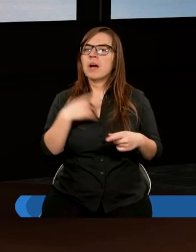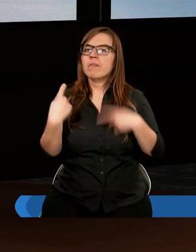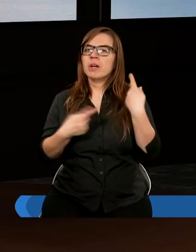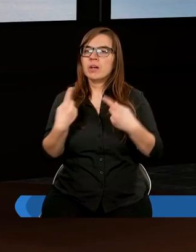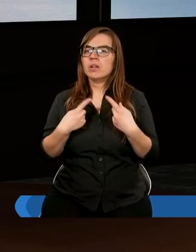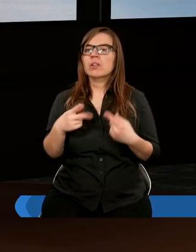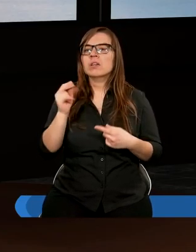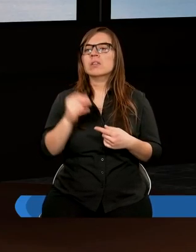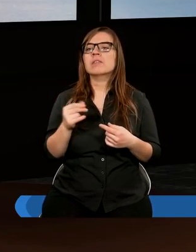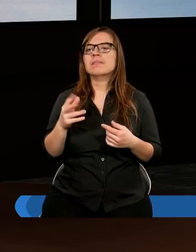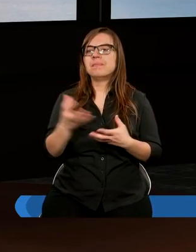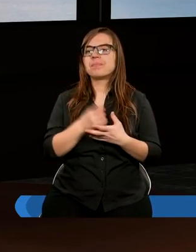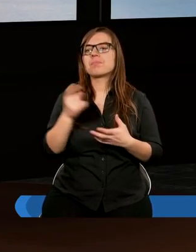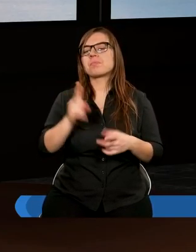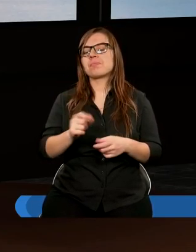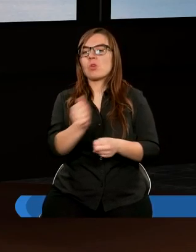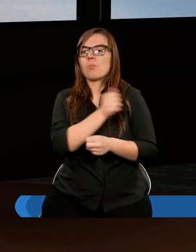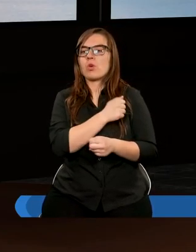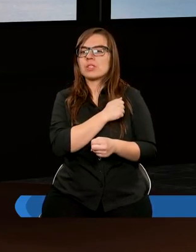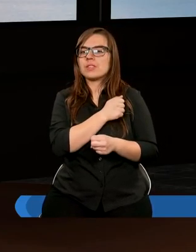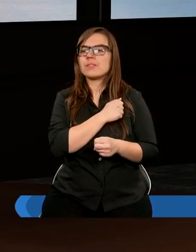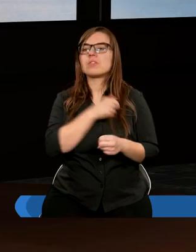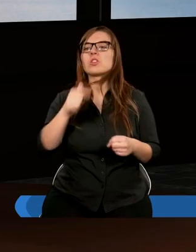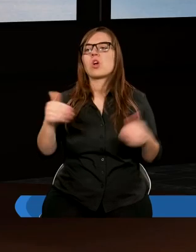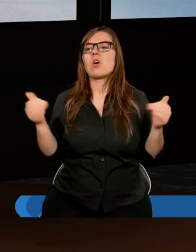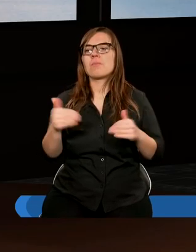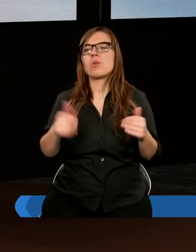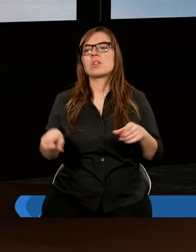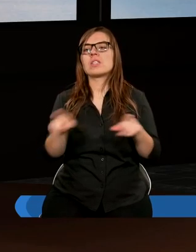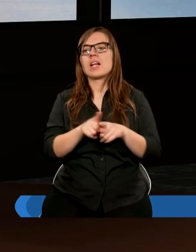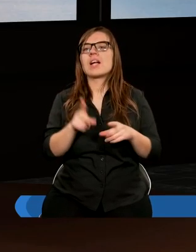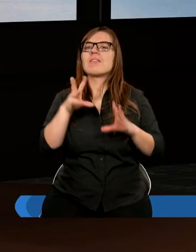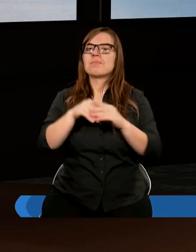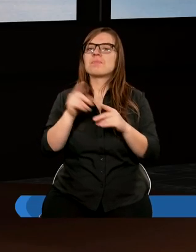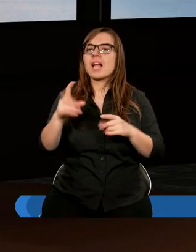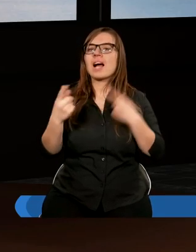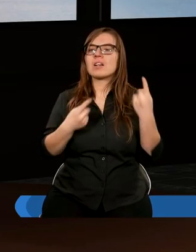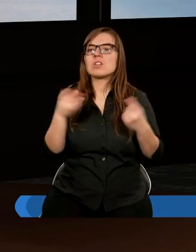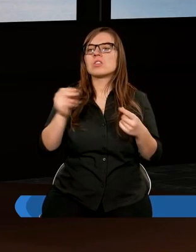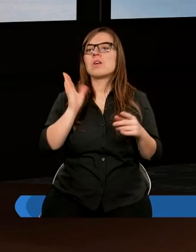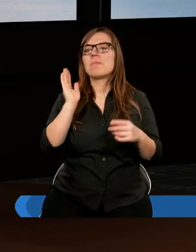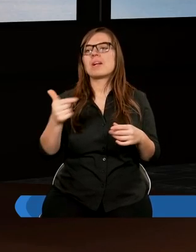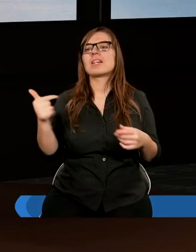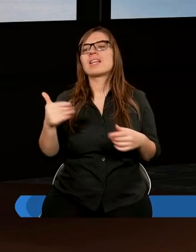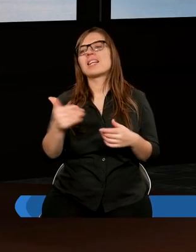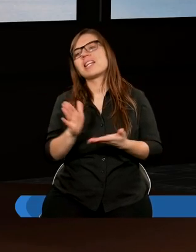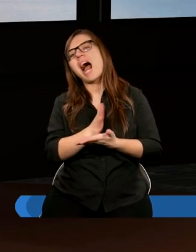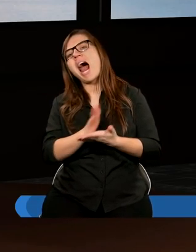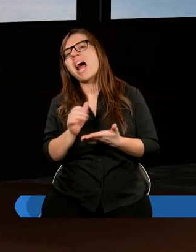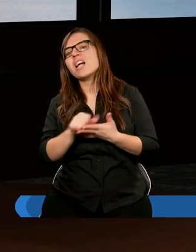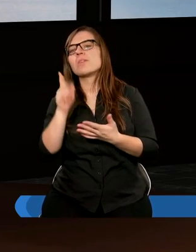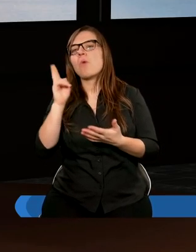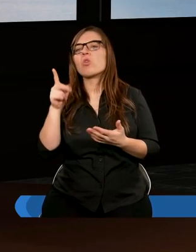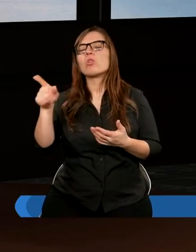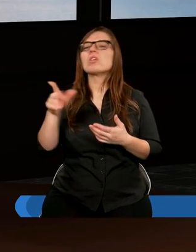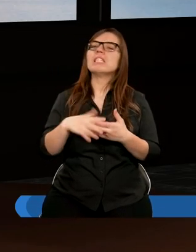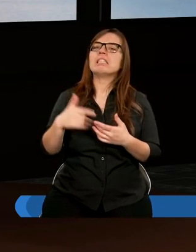jeżeli się pożycza, to można wejść w taką sytuację, że będzie się zależnym od kogoś.